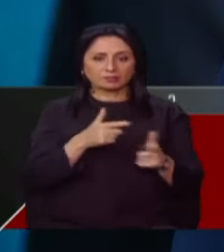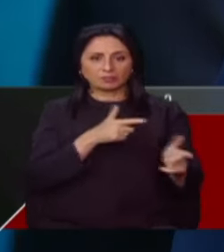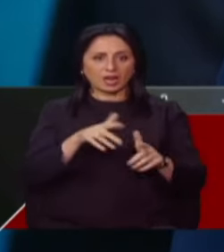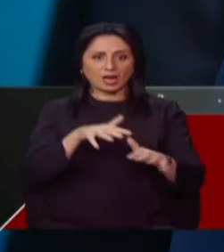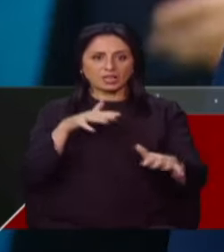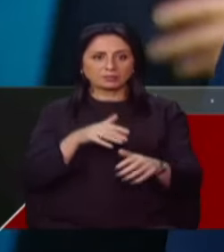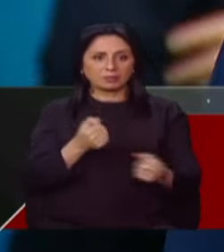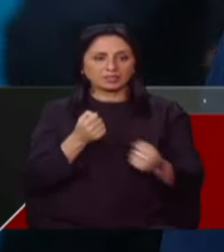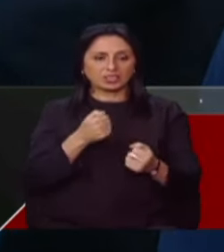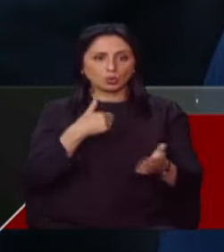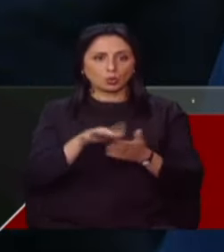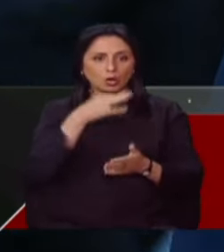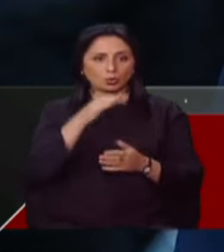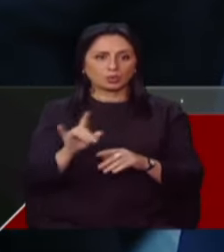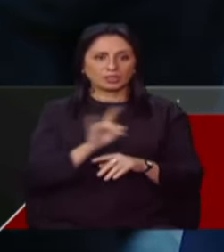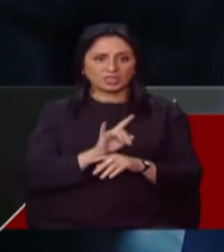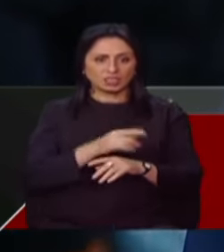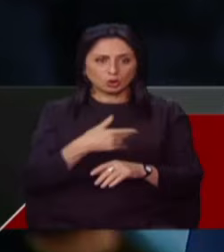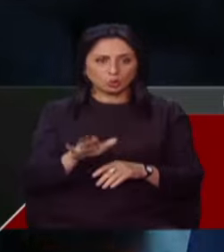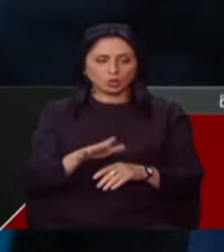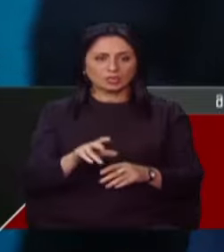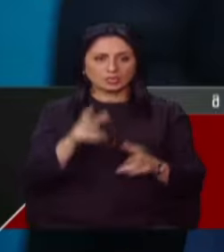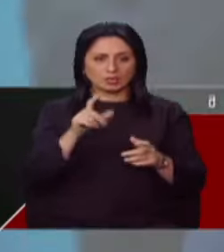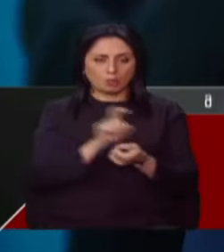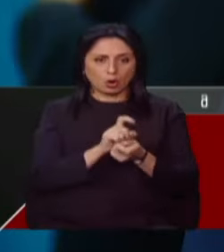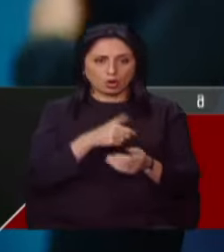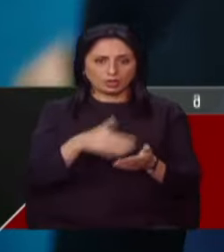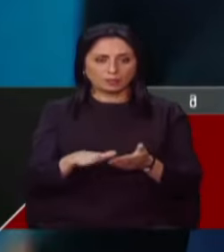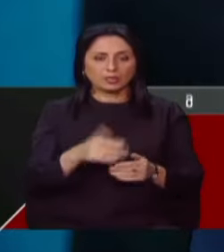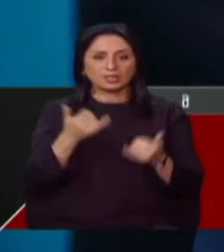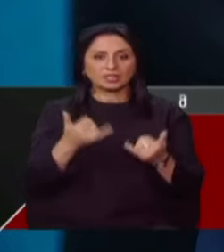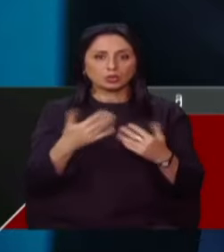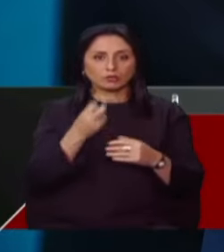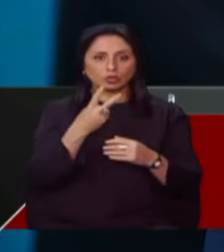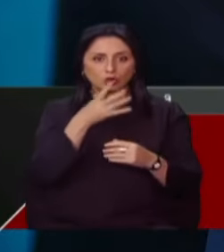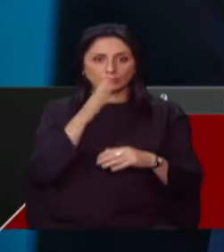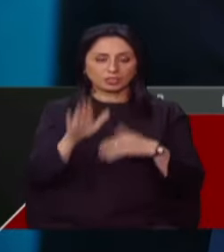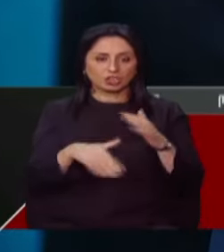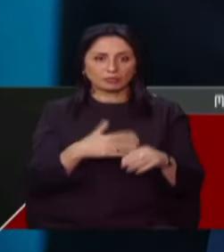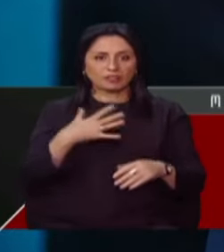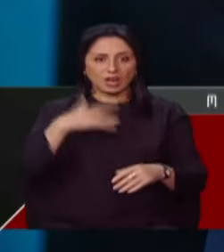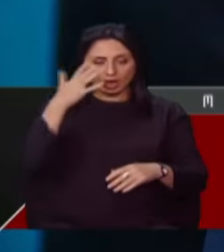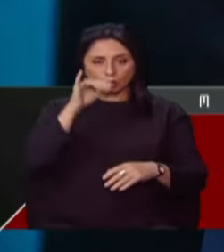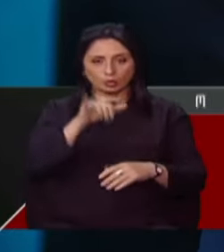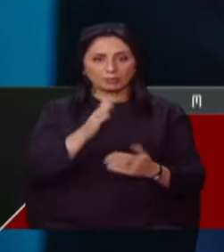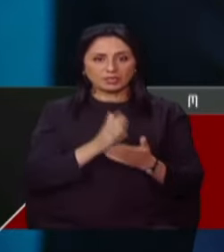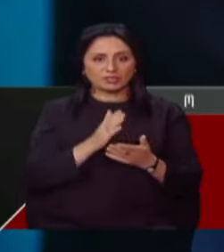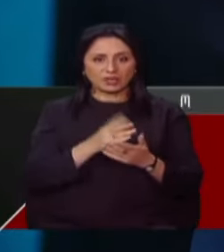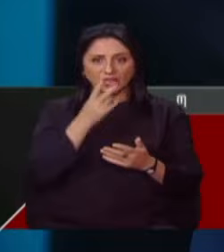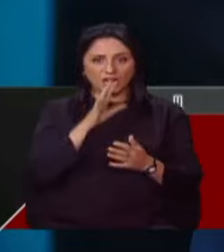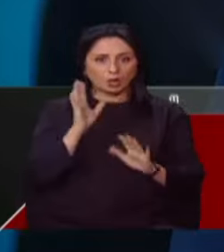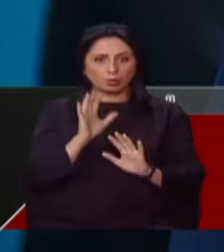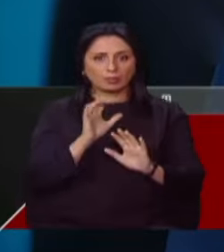მკიცევ არის უთხრა სიცრუეს, ბოროტებას. დღეს უკვე 12 წლის შემდეგ ქართულ ოცნებას აქვს